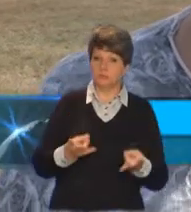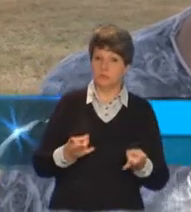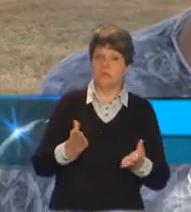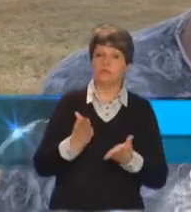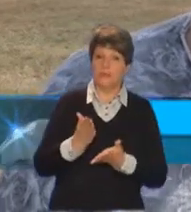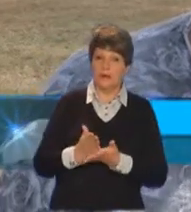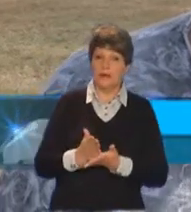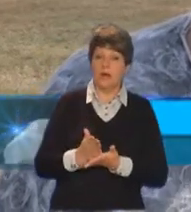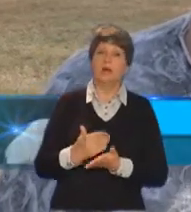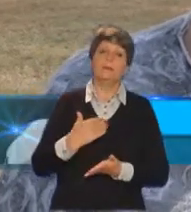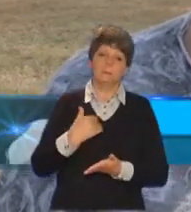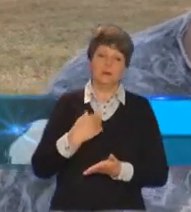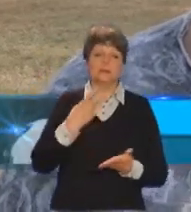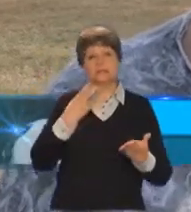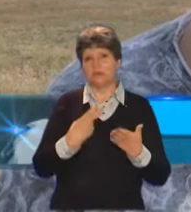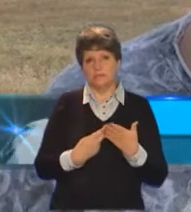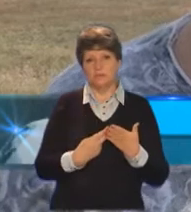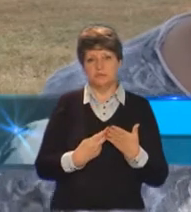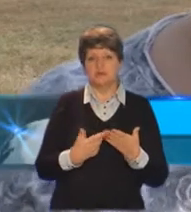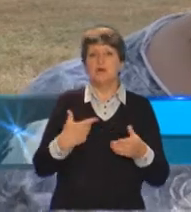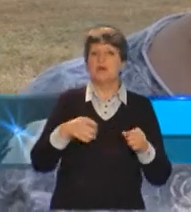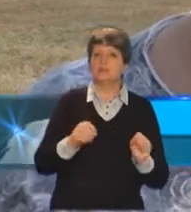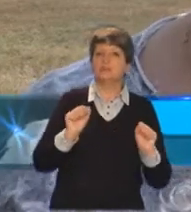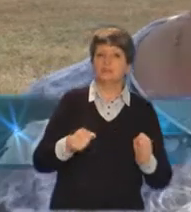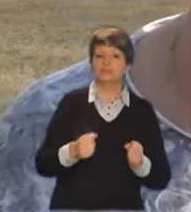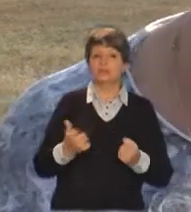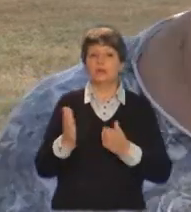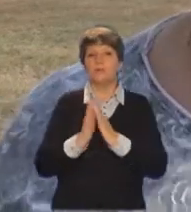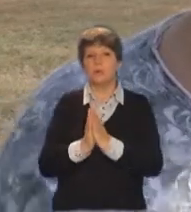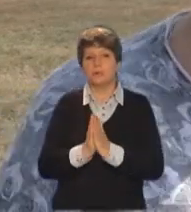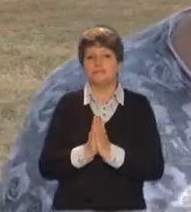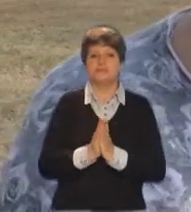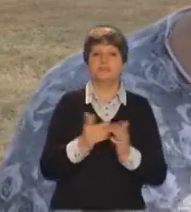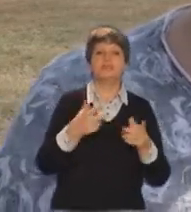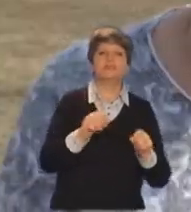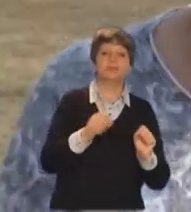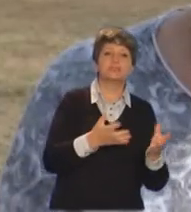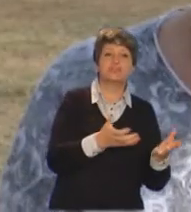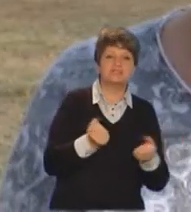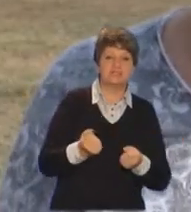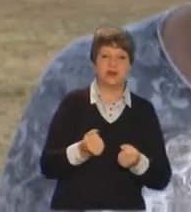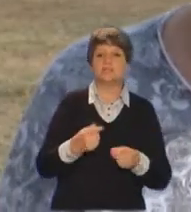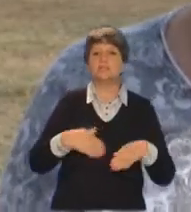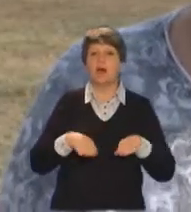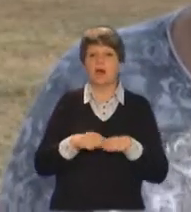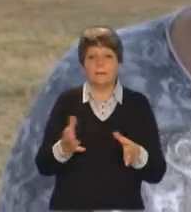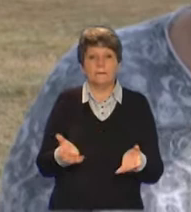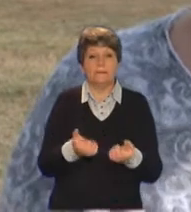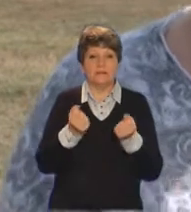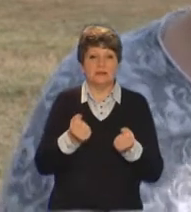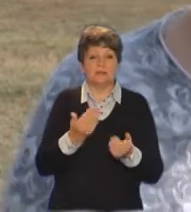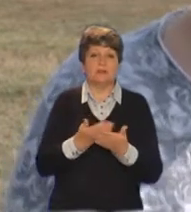потреба, то ми тоді вже дивимося, де це можна дістати, кого попросити. Така підтримка, якщо там